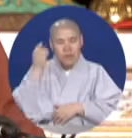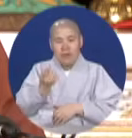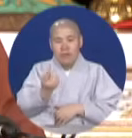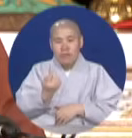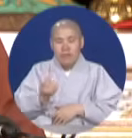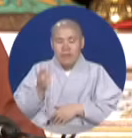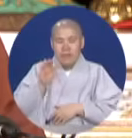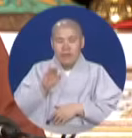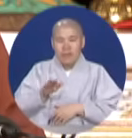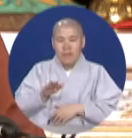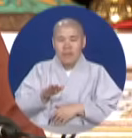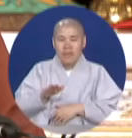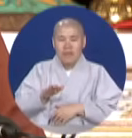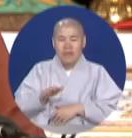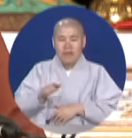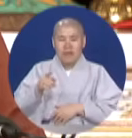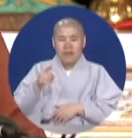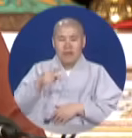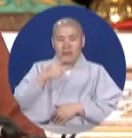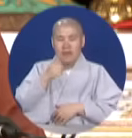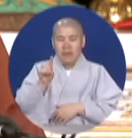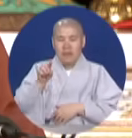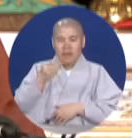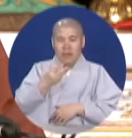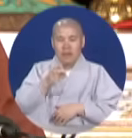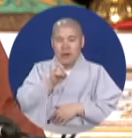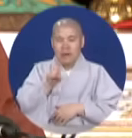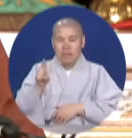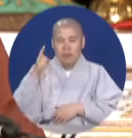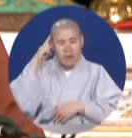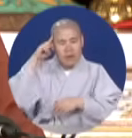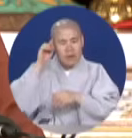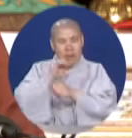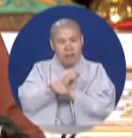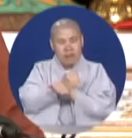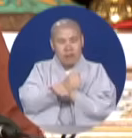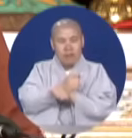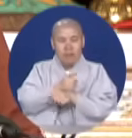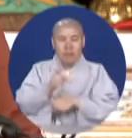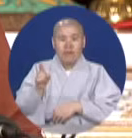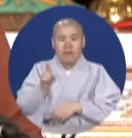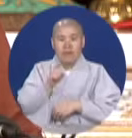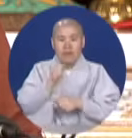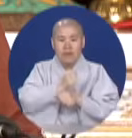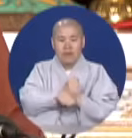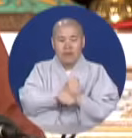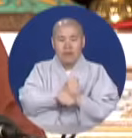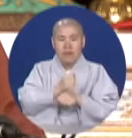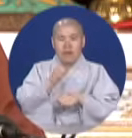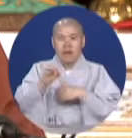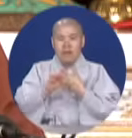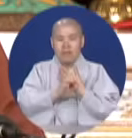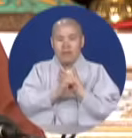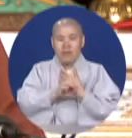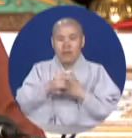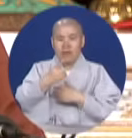그분이 달마 연구를 어떻게 하느냐. 달마는 중국에 온 사실이 없다.